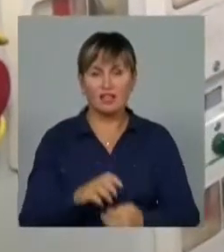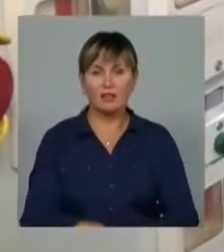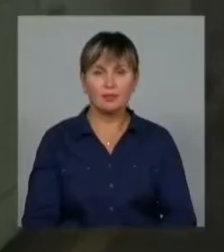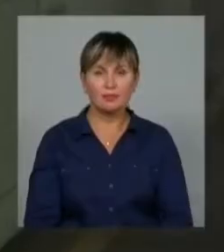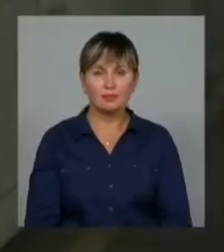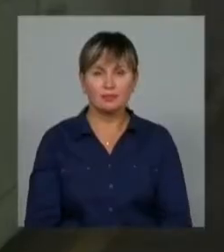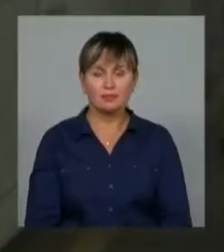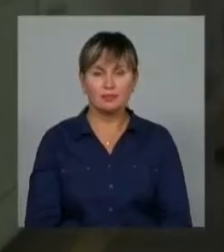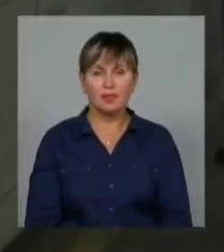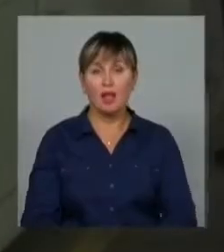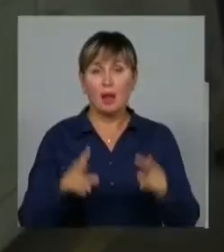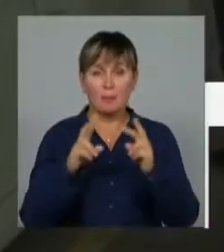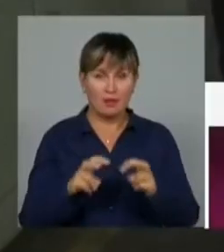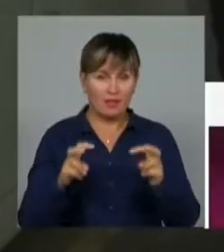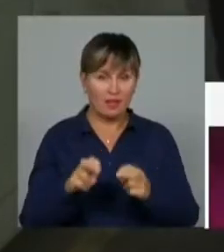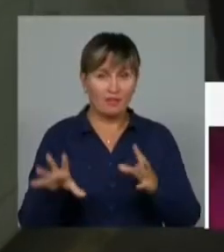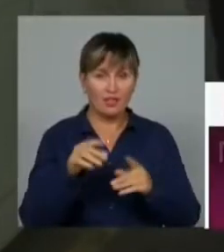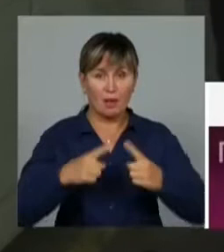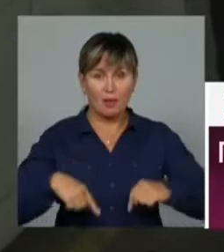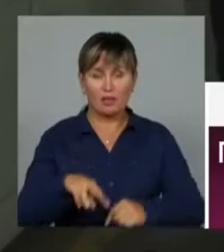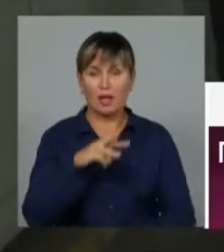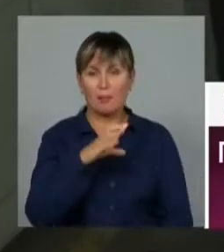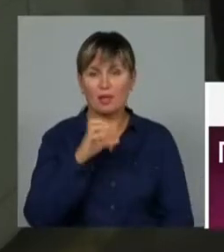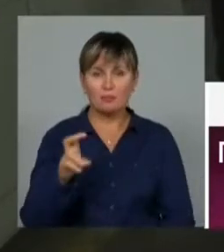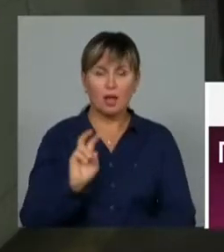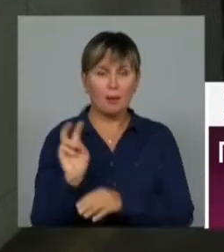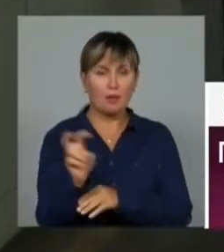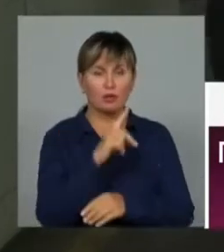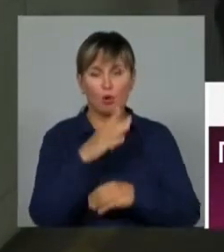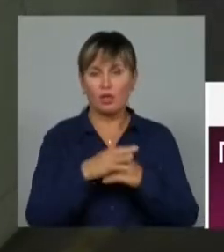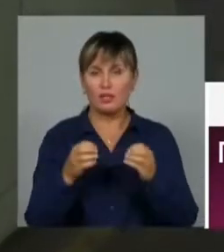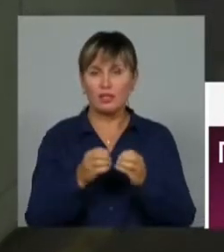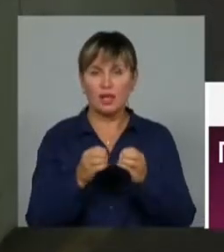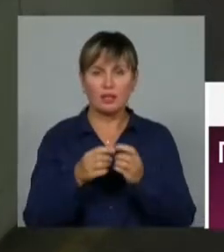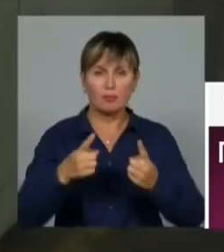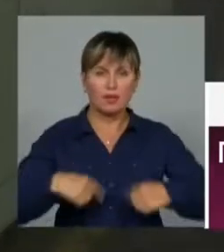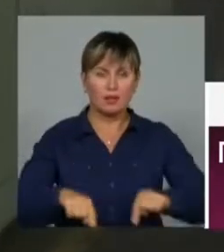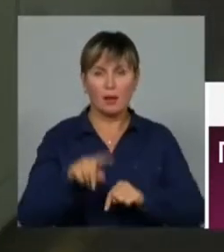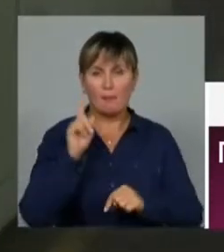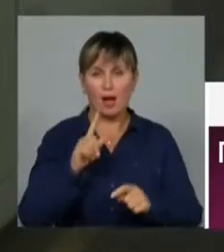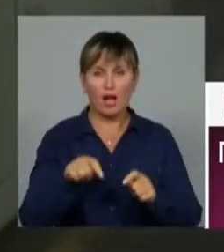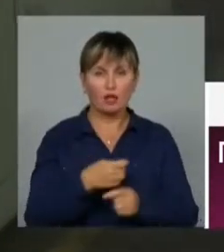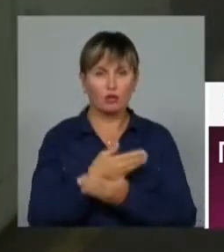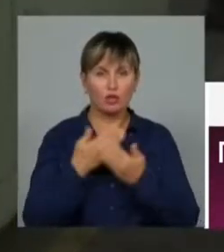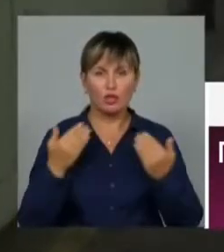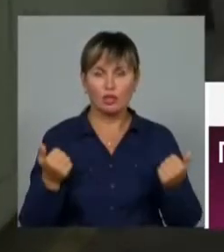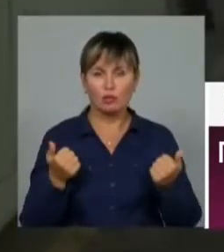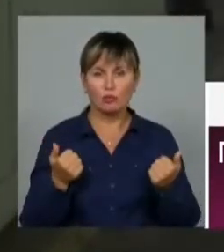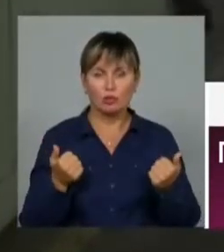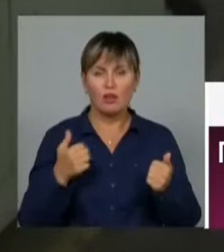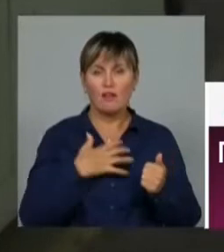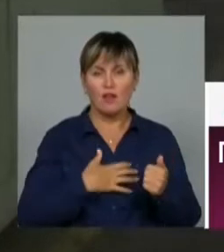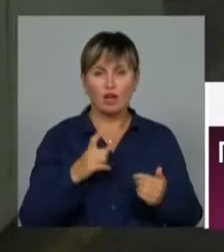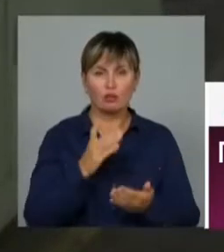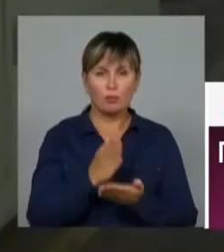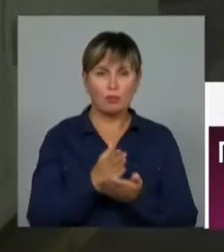взыскания. Проверяем все объекты МСБ. Мы обошли порядка десятка предприятий, и пока нарушений не выявлено. Важно, чтобы